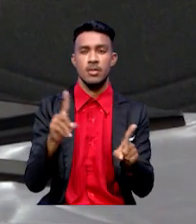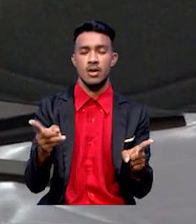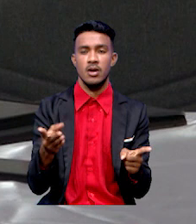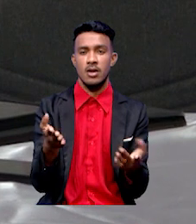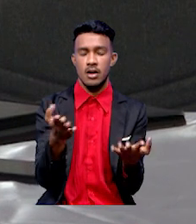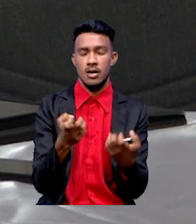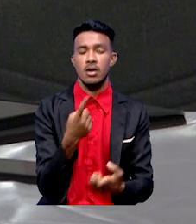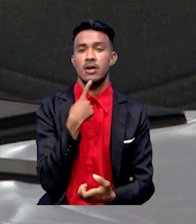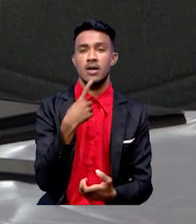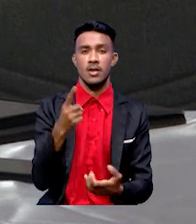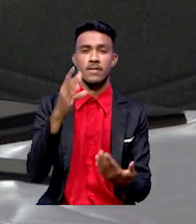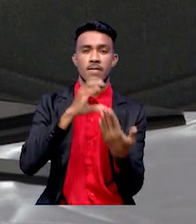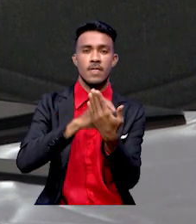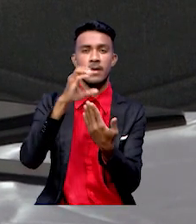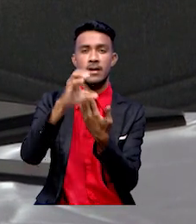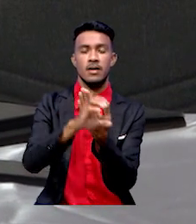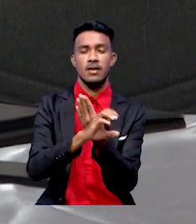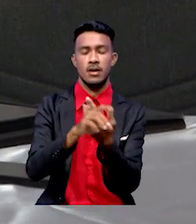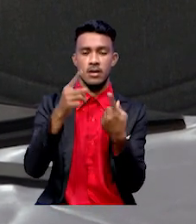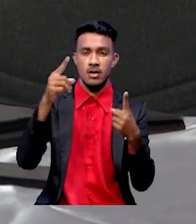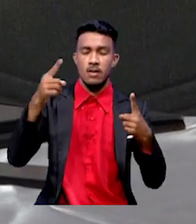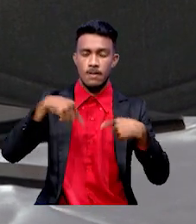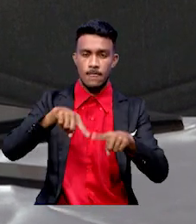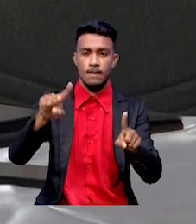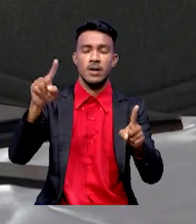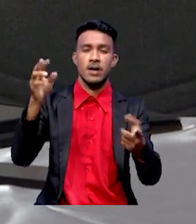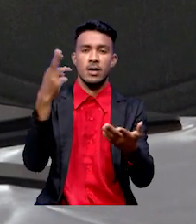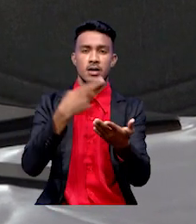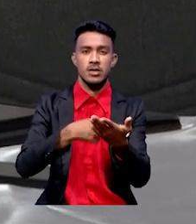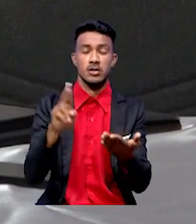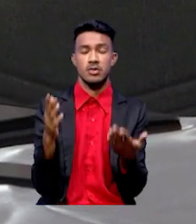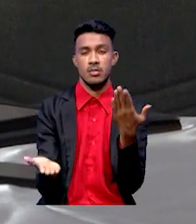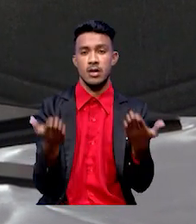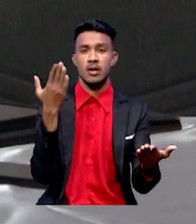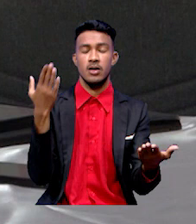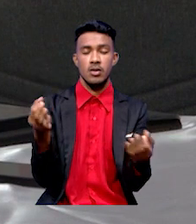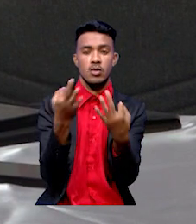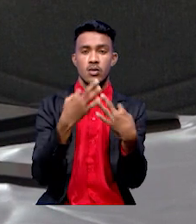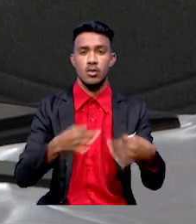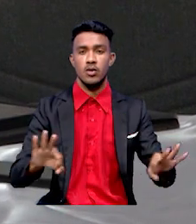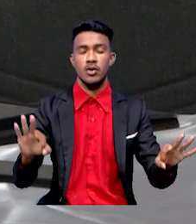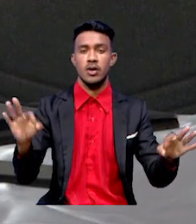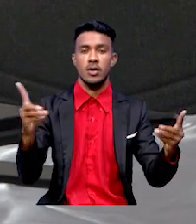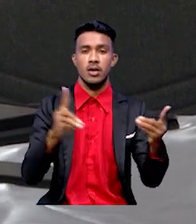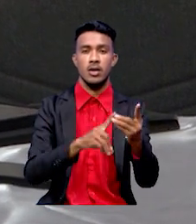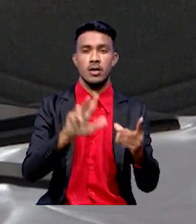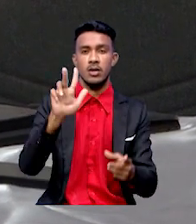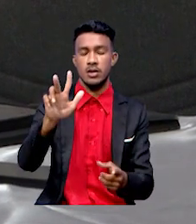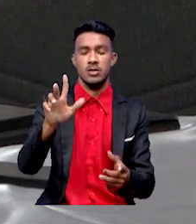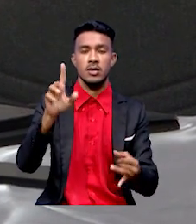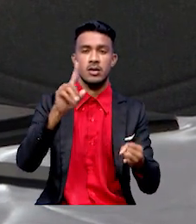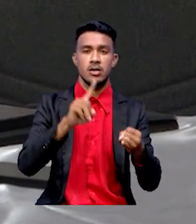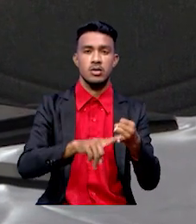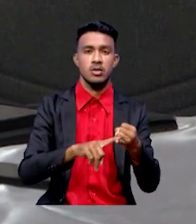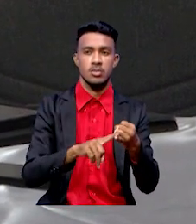katakan kalendario, bah registro paralelo ini termina tahun ini ya dia 3. Dia 3. Tentu itu semai